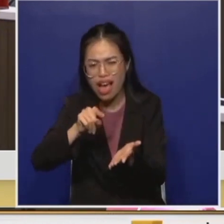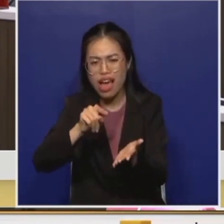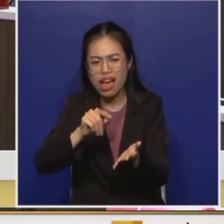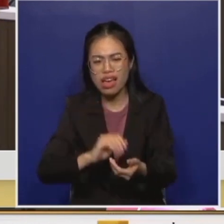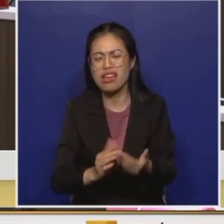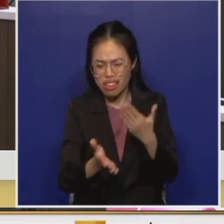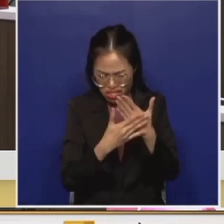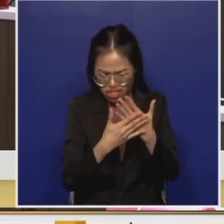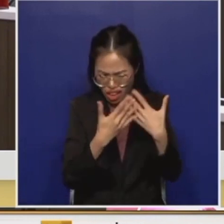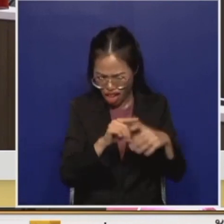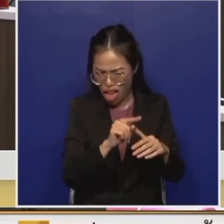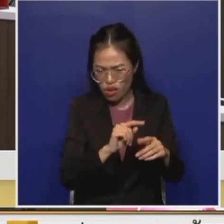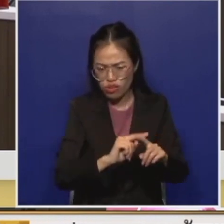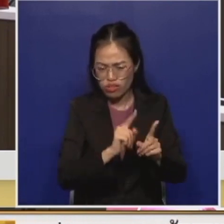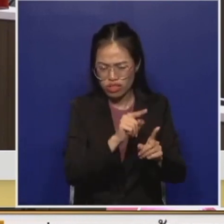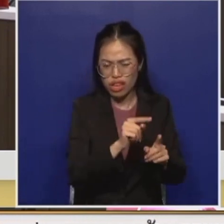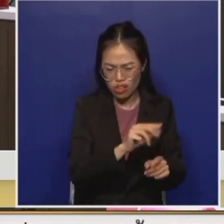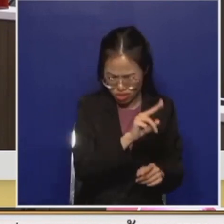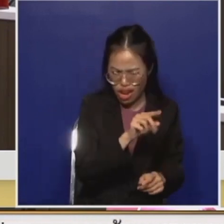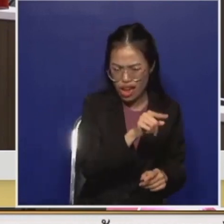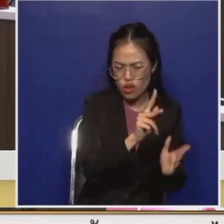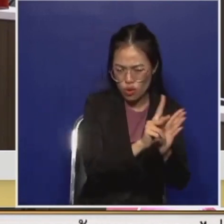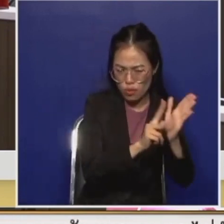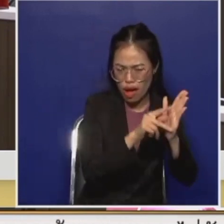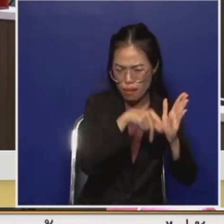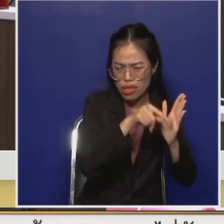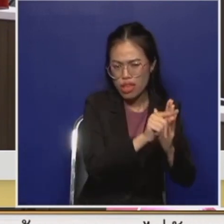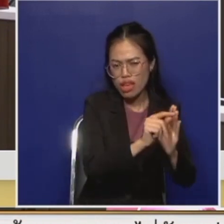แต่ท่านก็ยัจะใช้อยู่